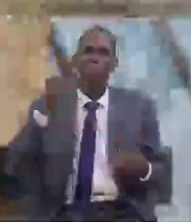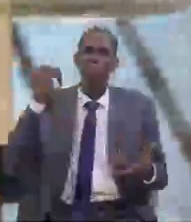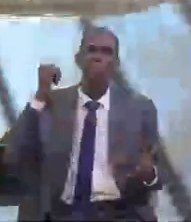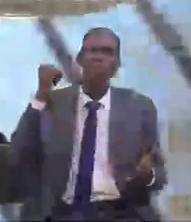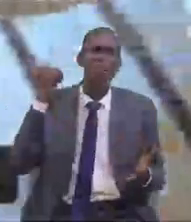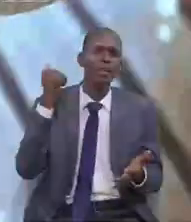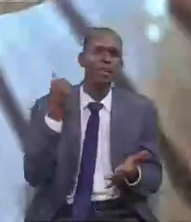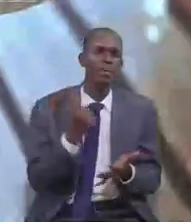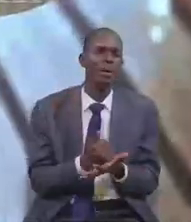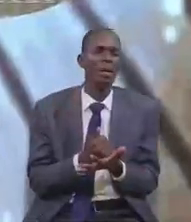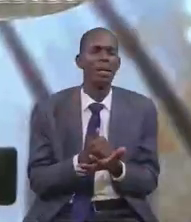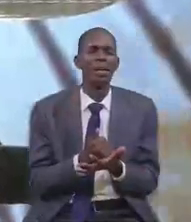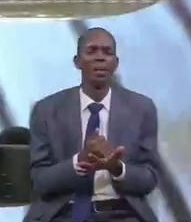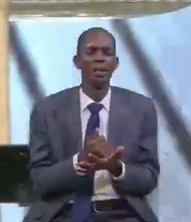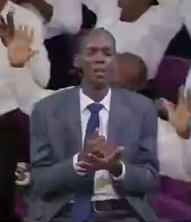Amen.